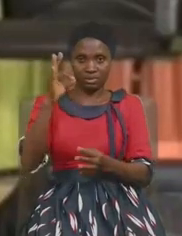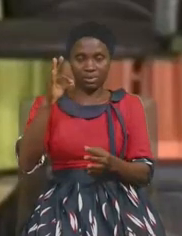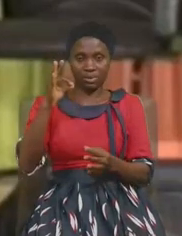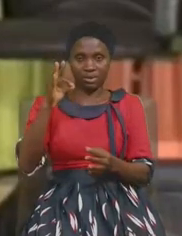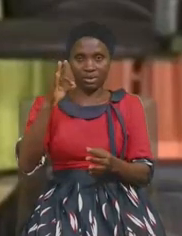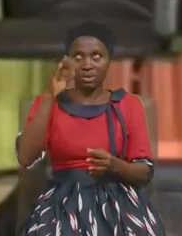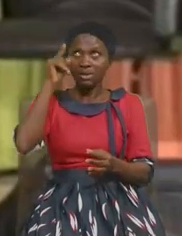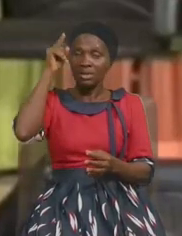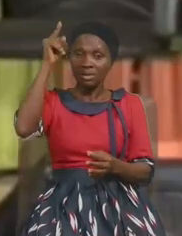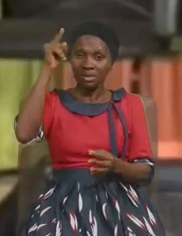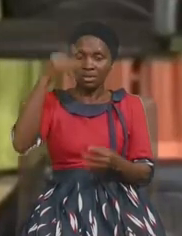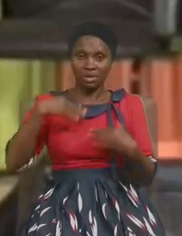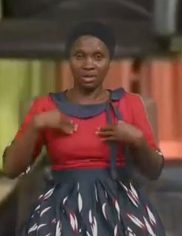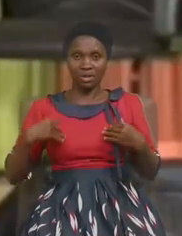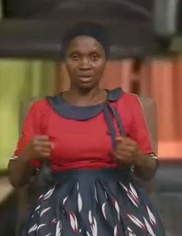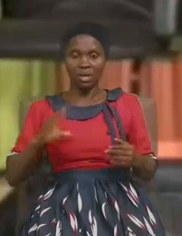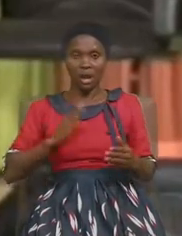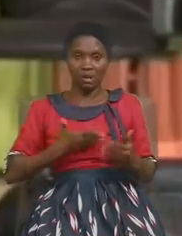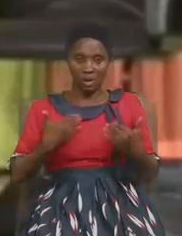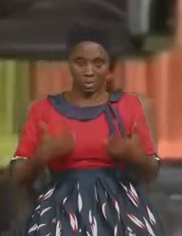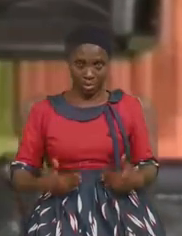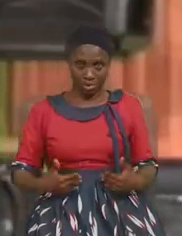Il a guéri nos corps.